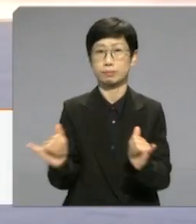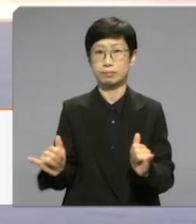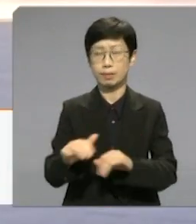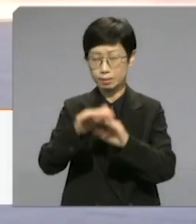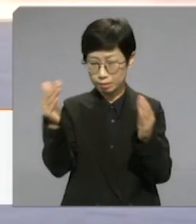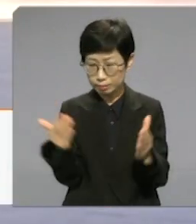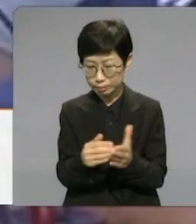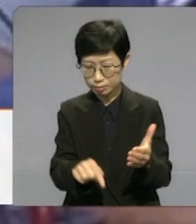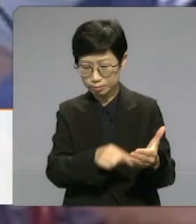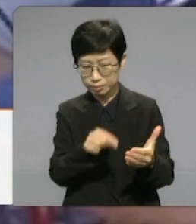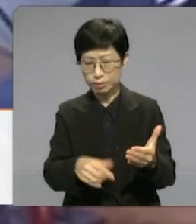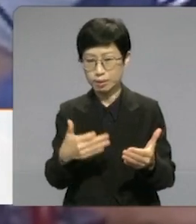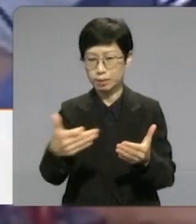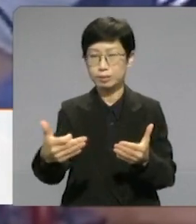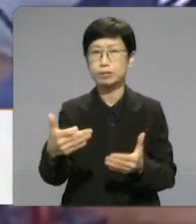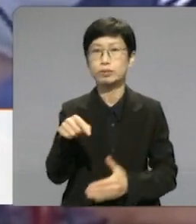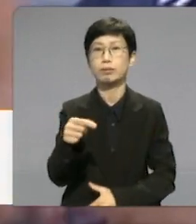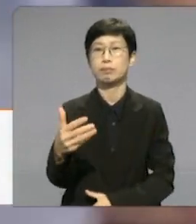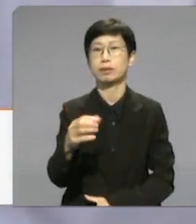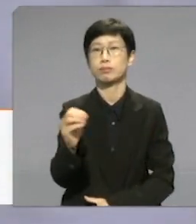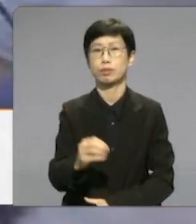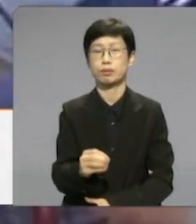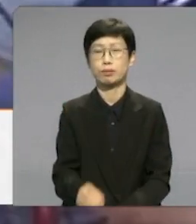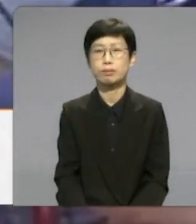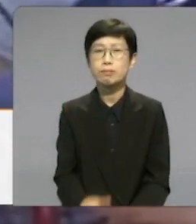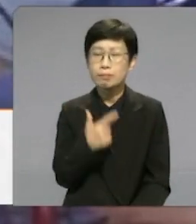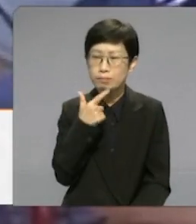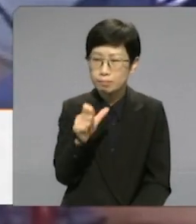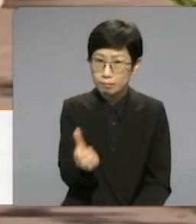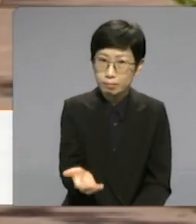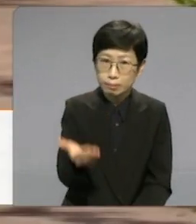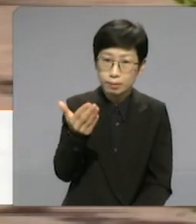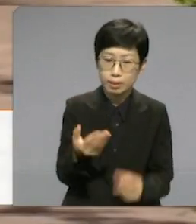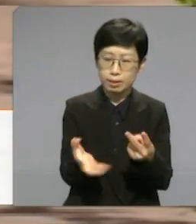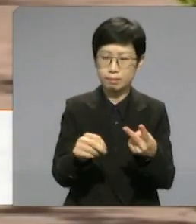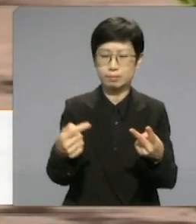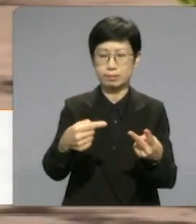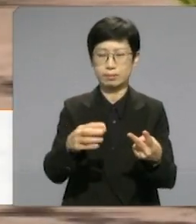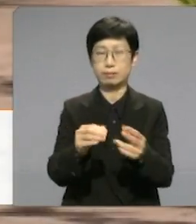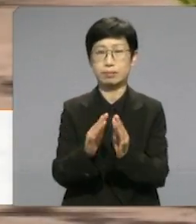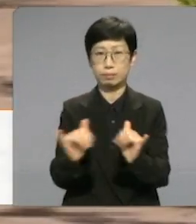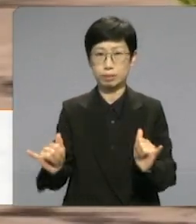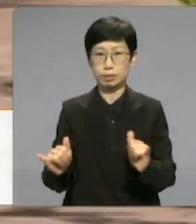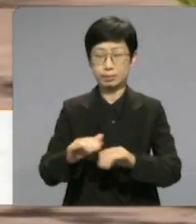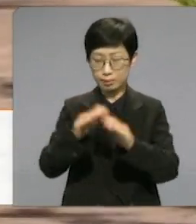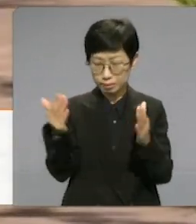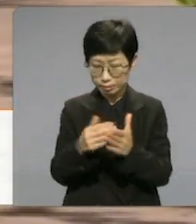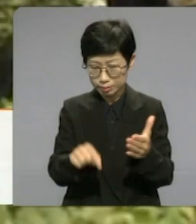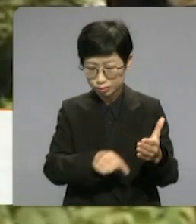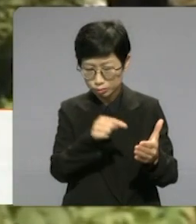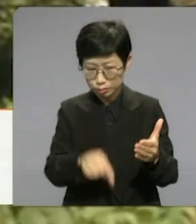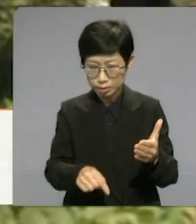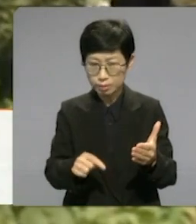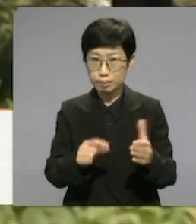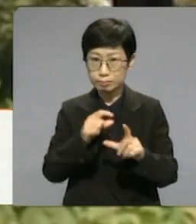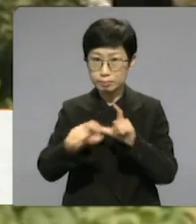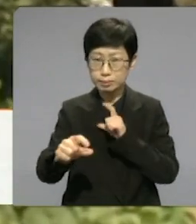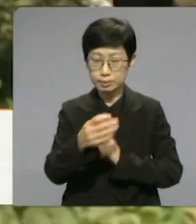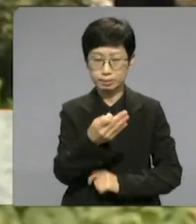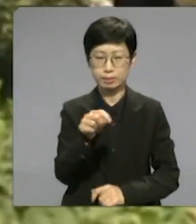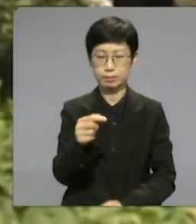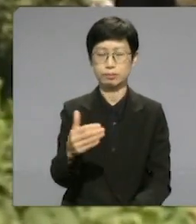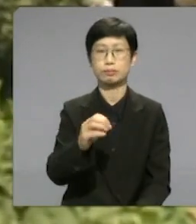전체 인구 가운데 19.8%를, 65세 이상은 2억 1천만 명으로 전체 인구의 14.9%를